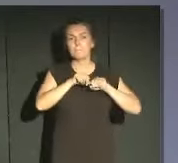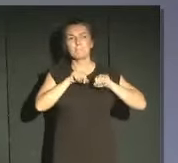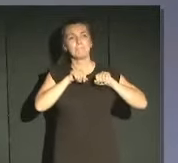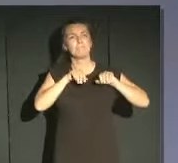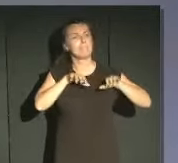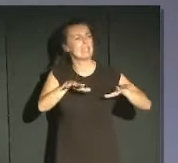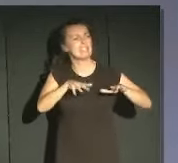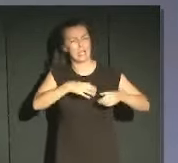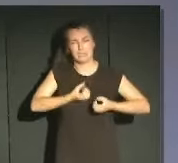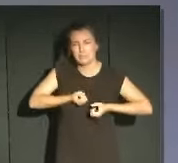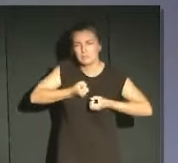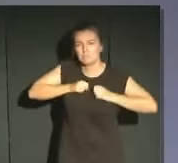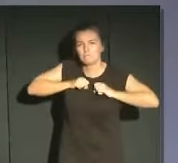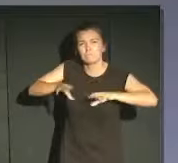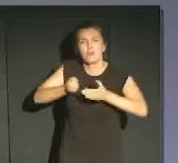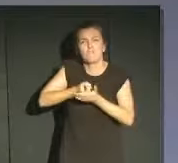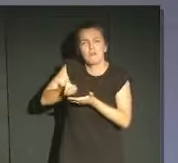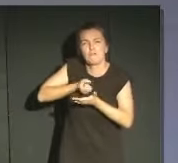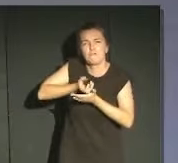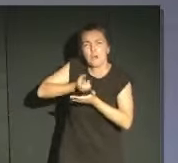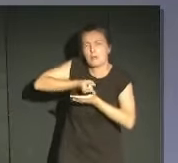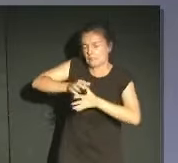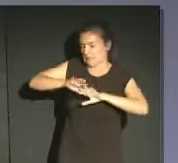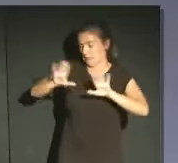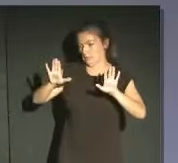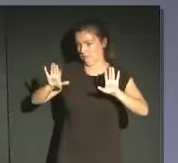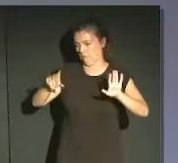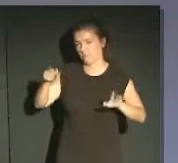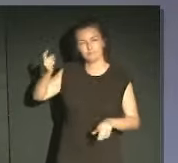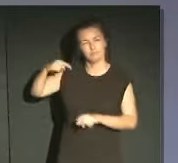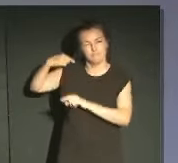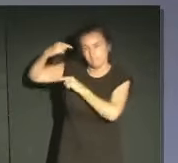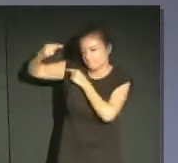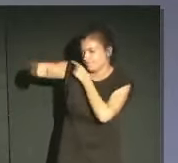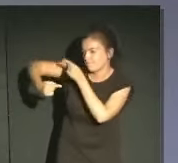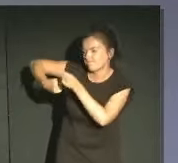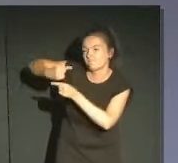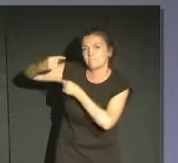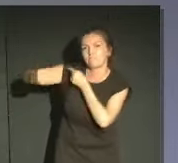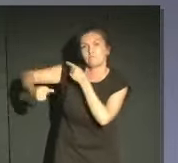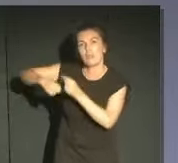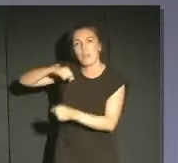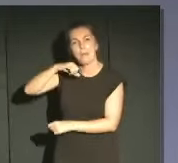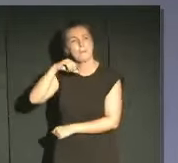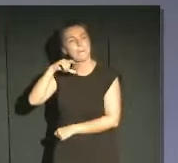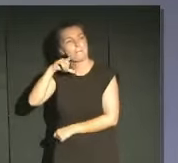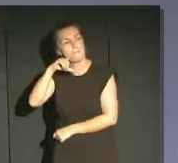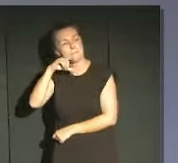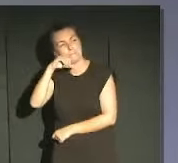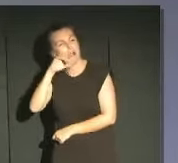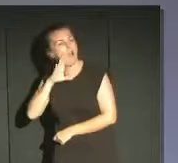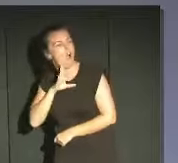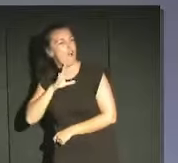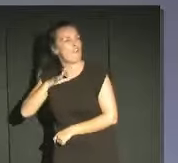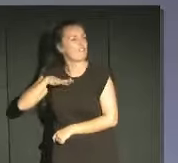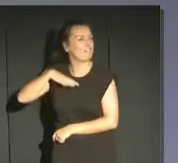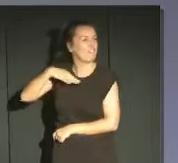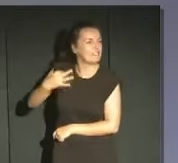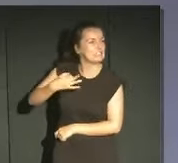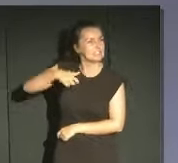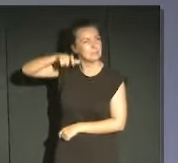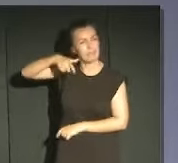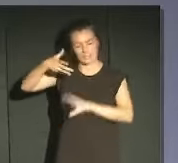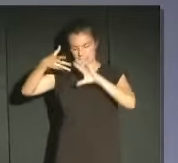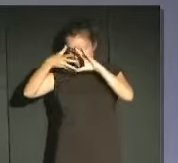des seins au nom de nos pères au nom de nos fils au nom des Saint-Esprit je